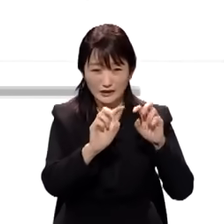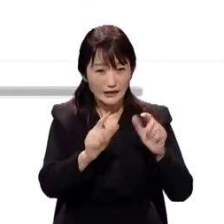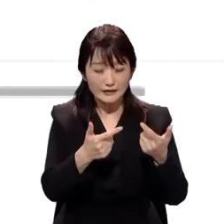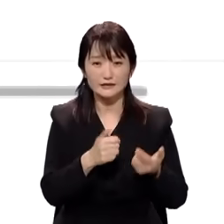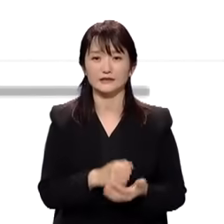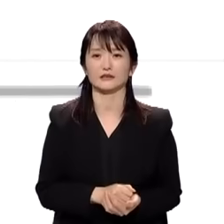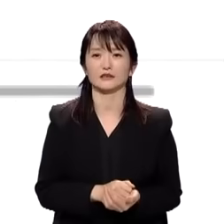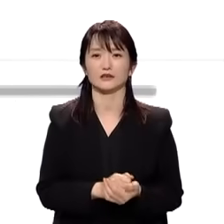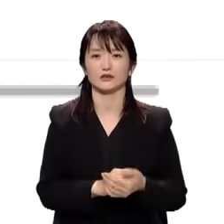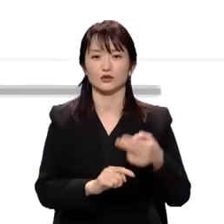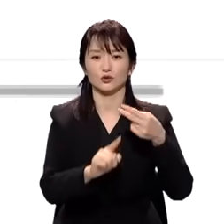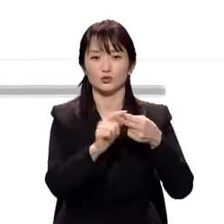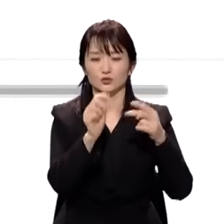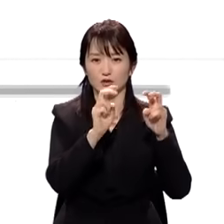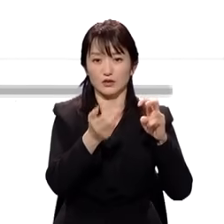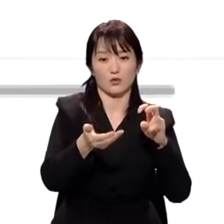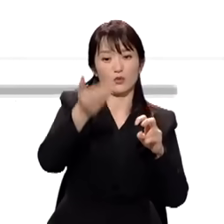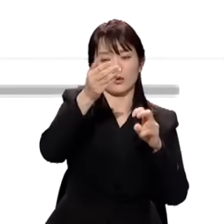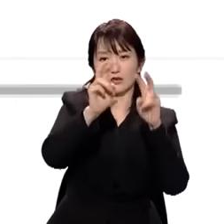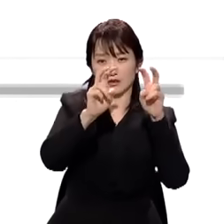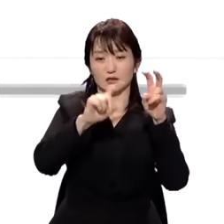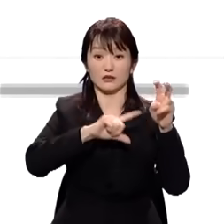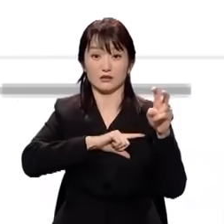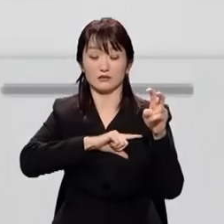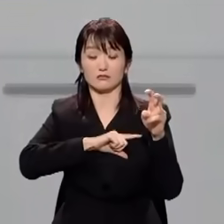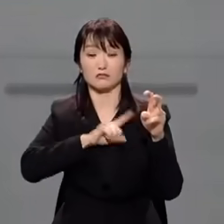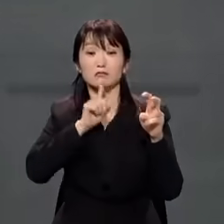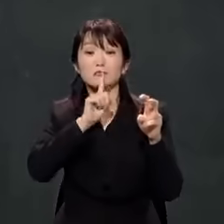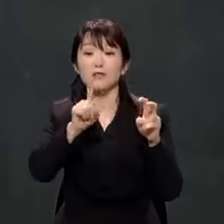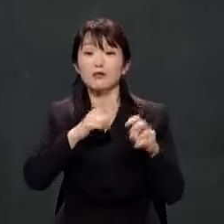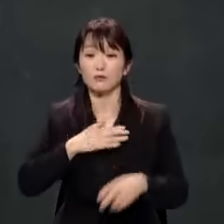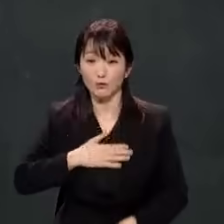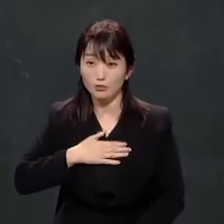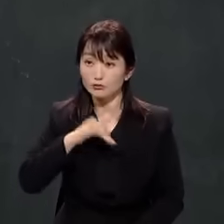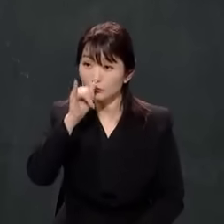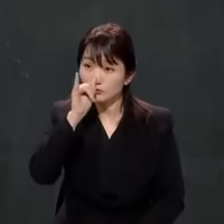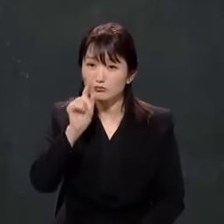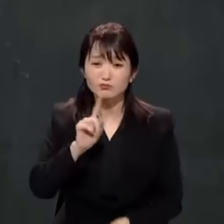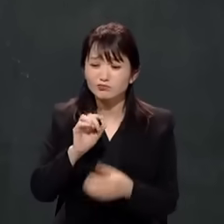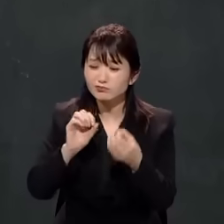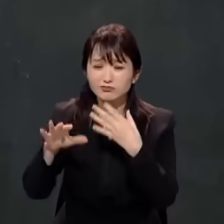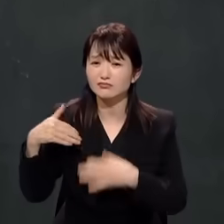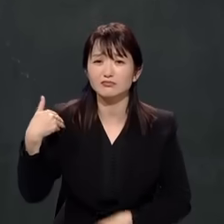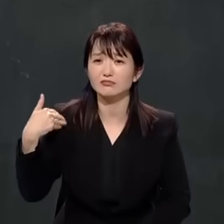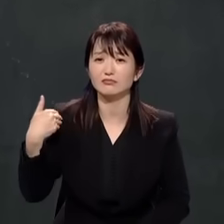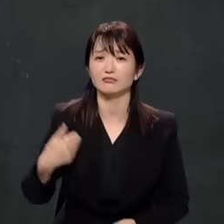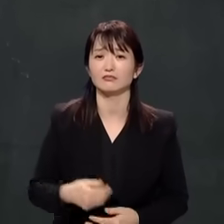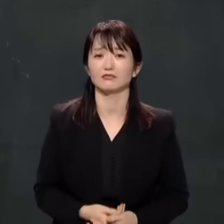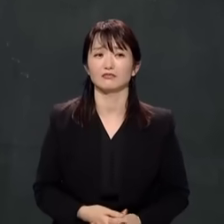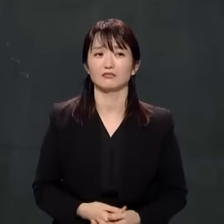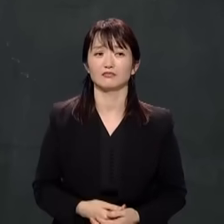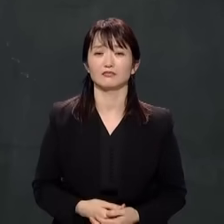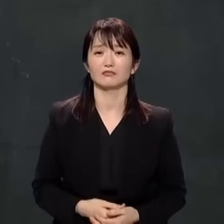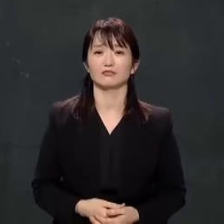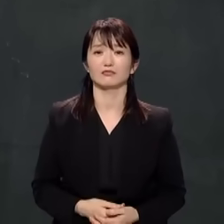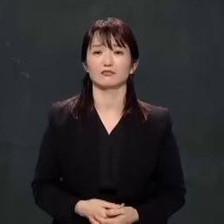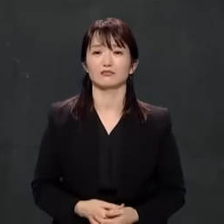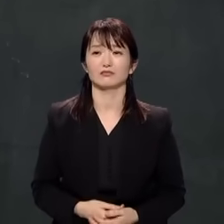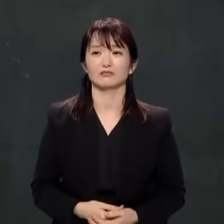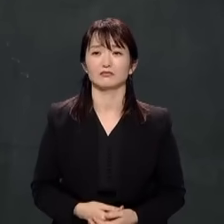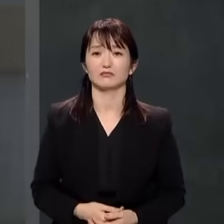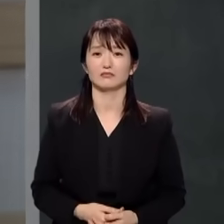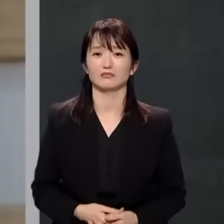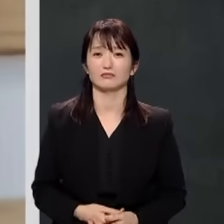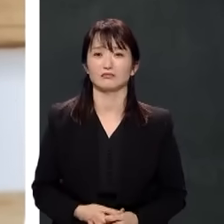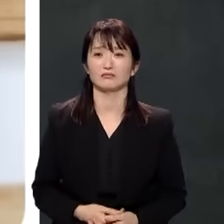이름만 대면 알만한 메이저급 제약회사입니다. 이게 뭐라고 말씀을 드려야 할지 모르겠는데 이게 어떤 상황이냐면